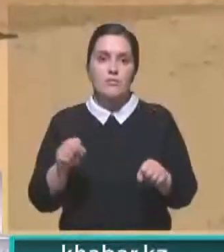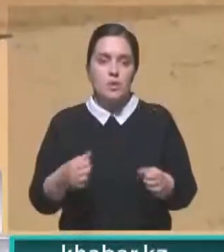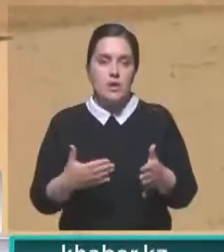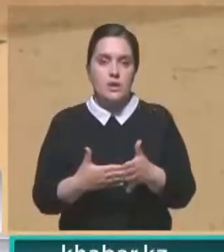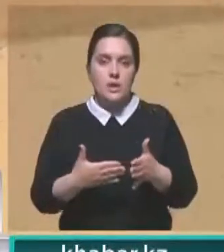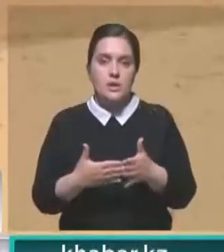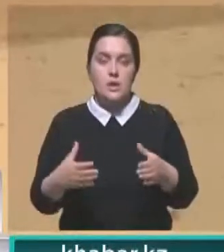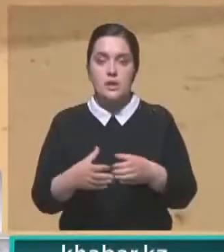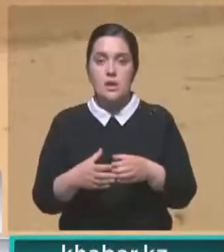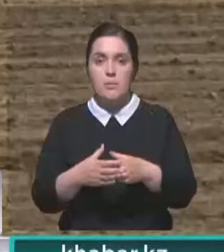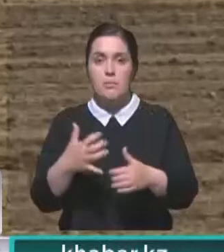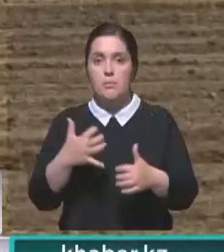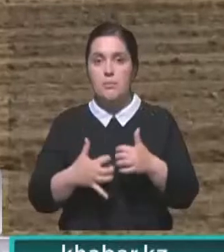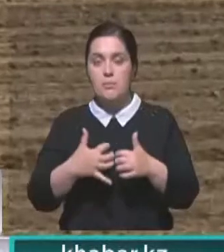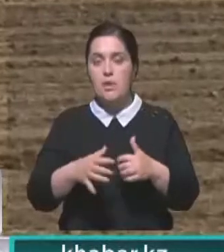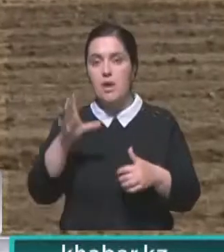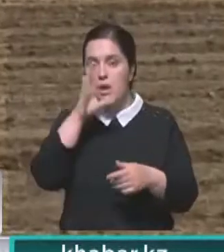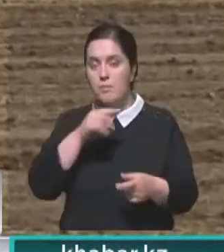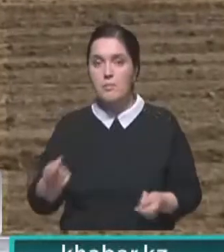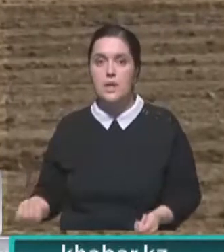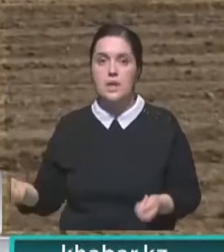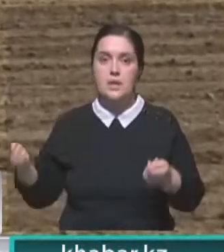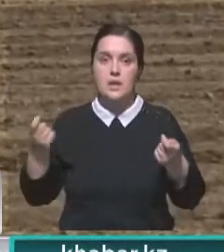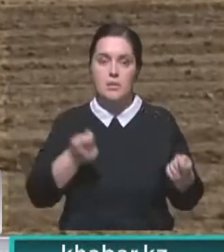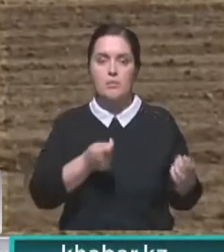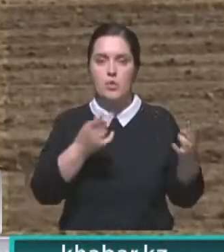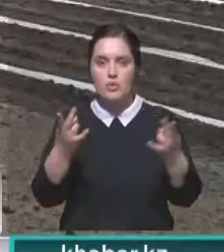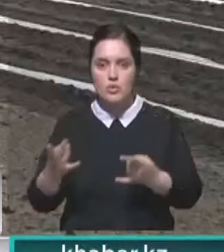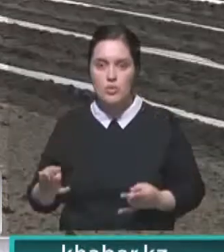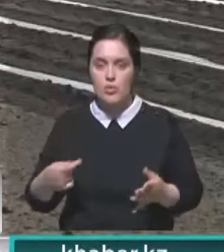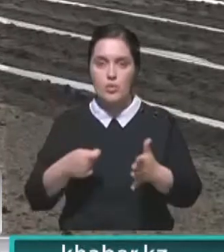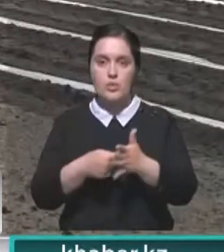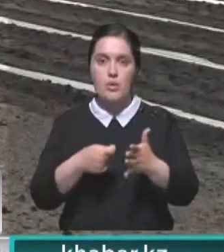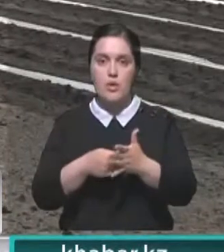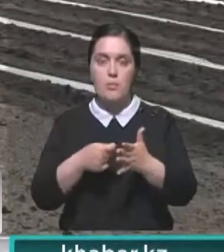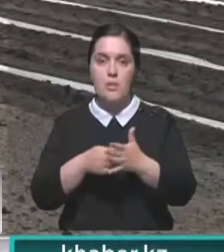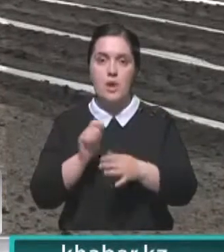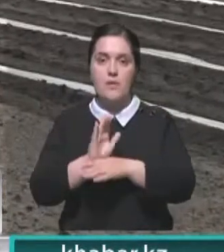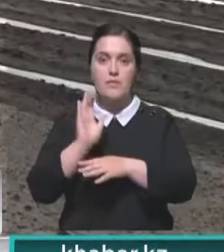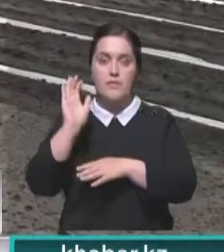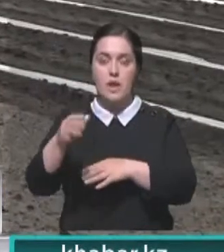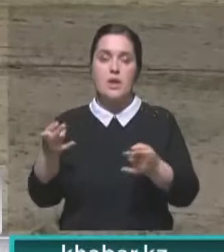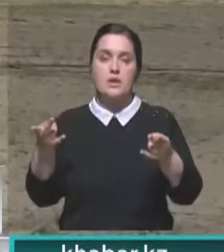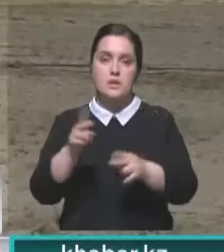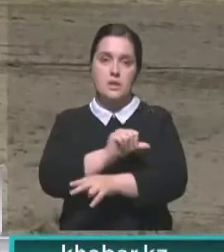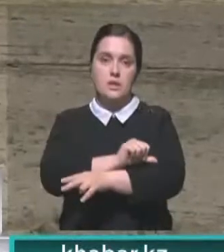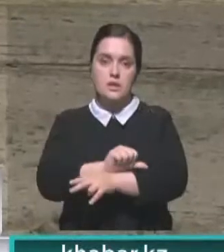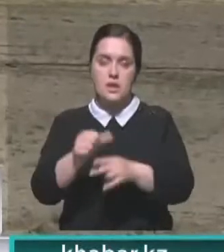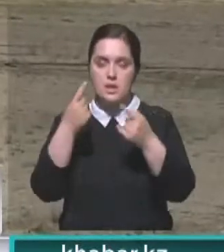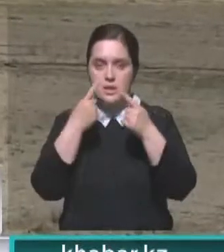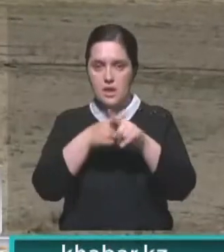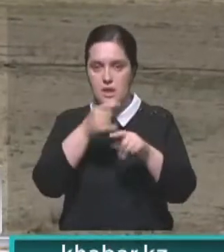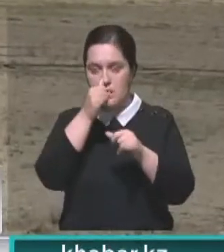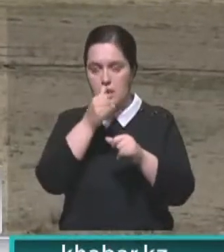ограничены. Компании-посредники смогли доставить в регион необходимые удобрения. А вот вывести застрявшую на границе технику, говорят, не